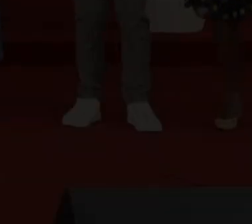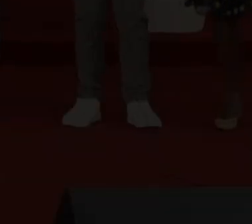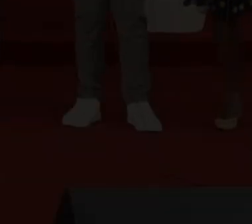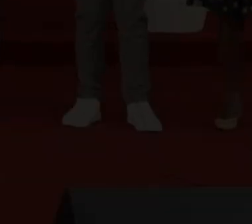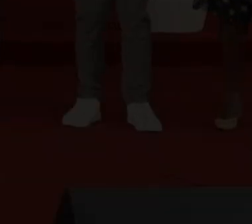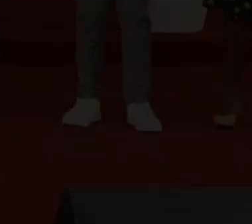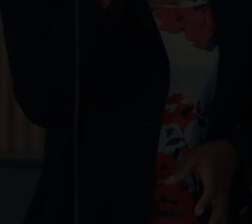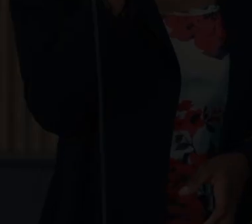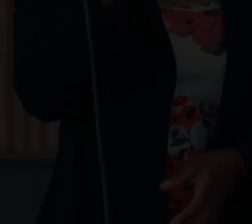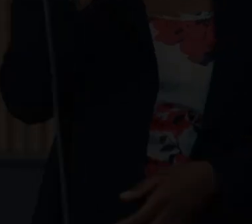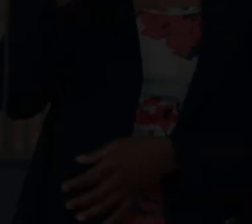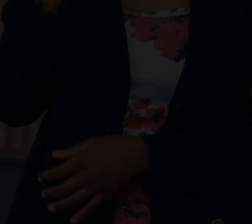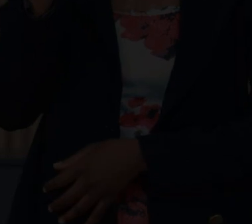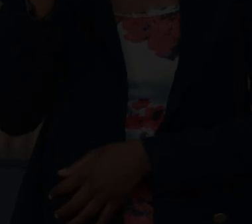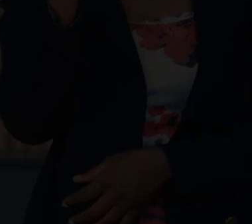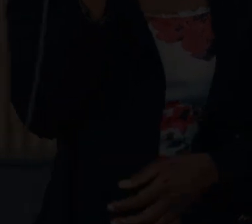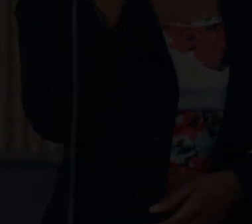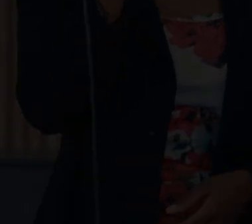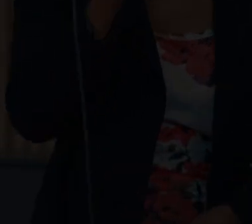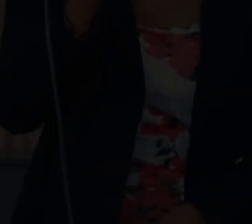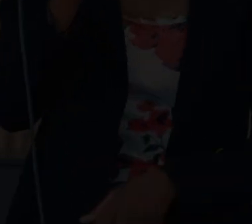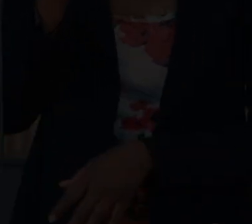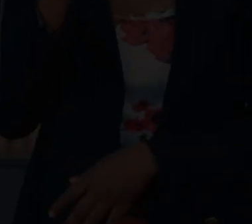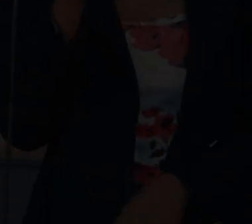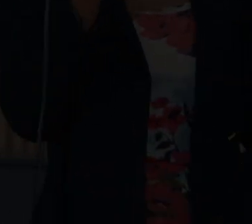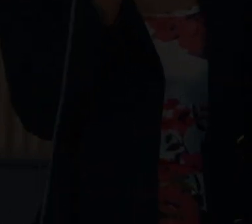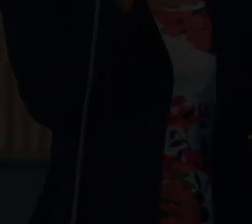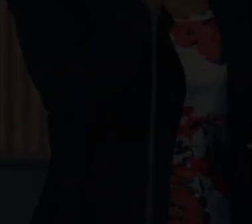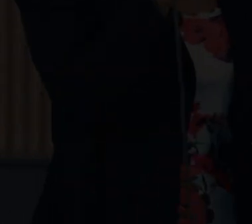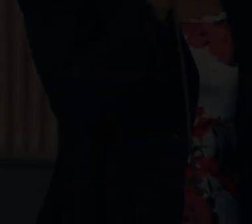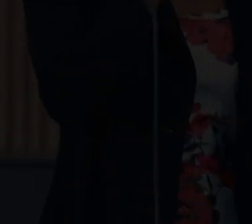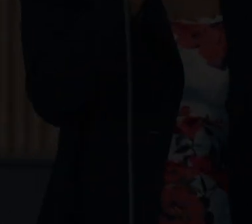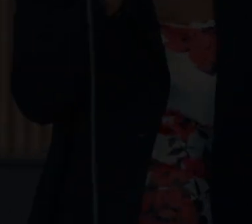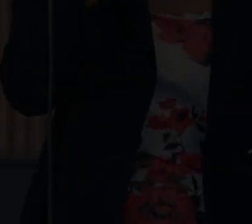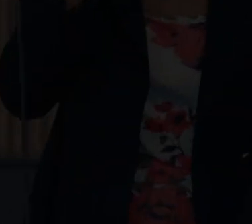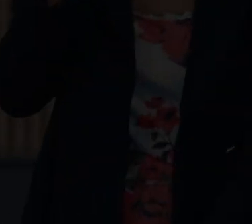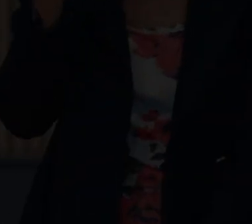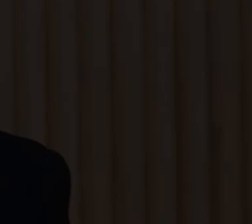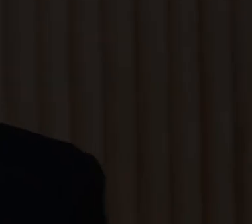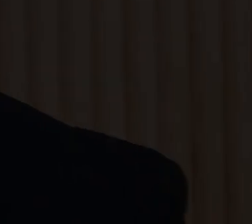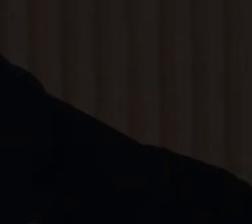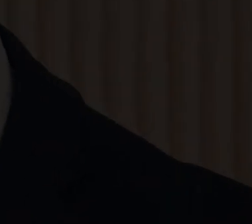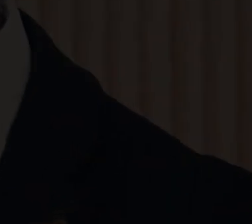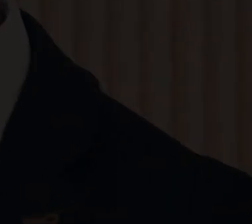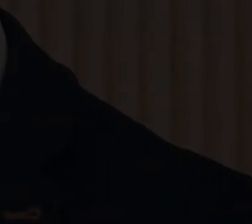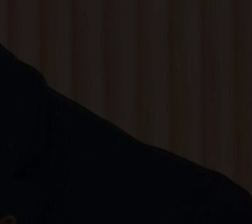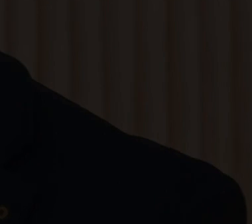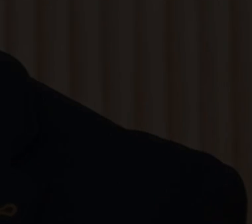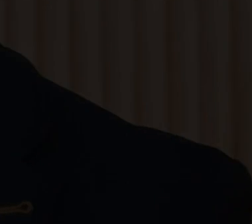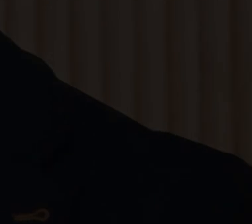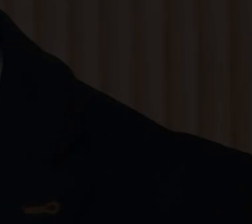nevafambi vake vachazotora apo Jesu